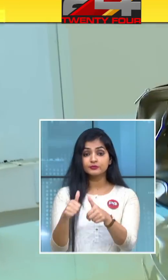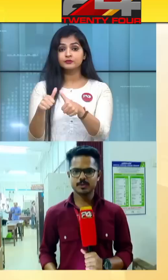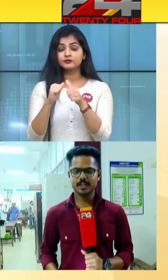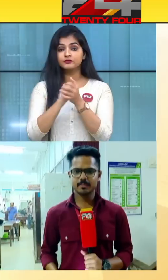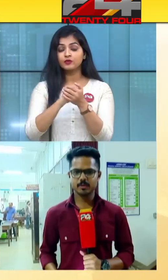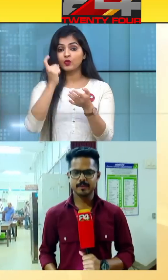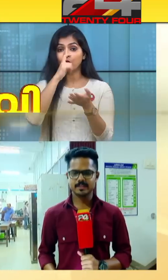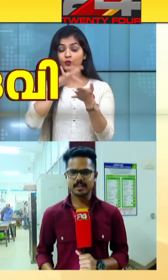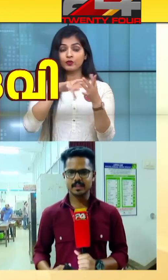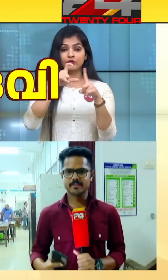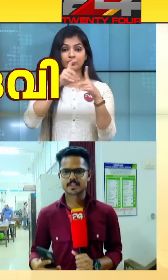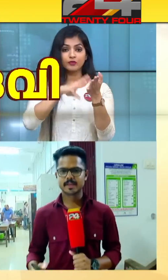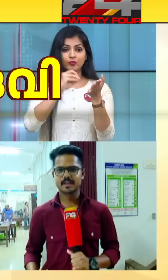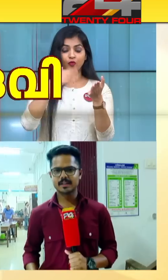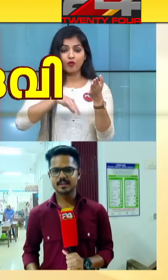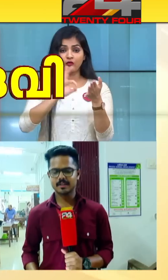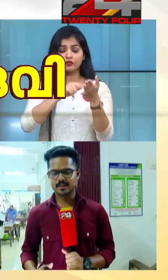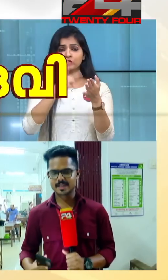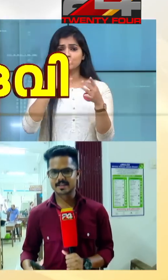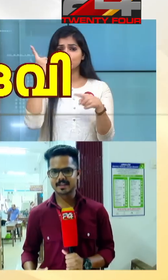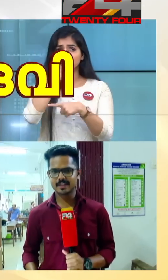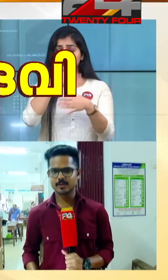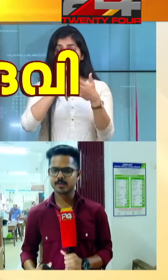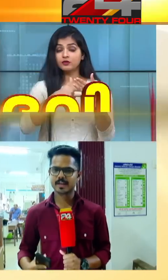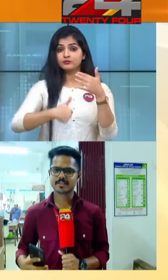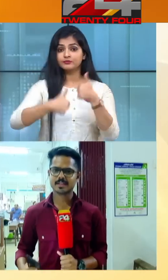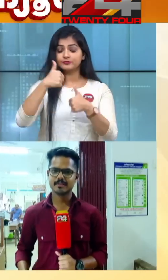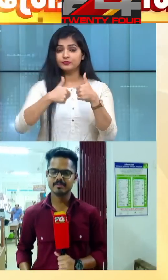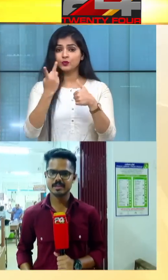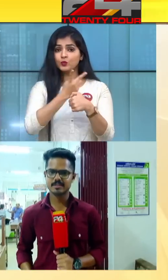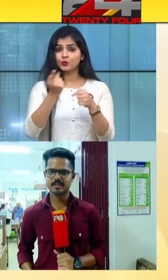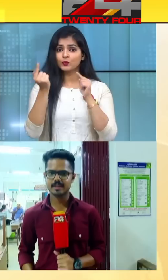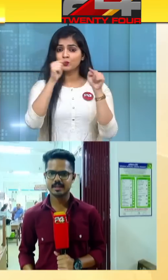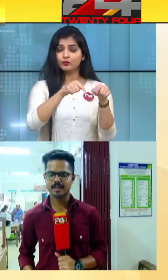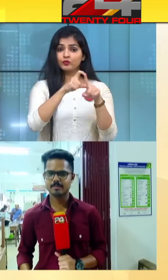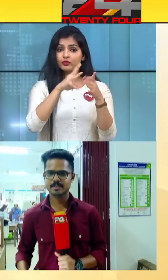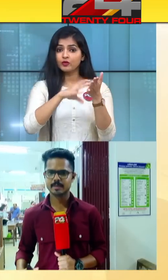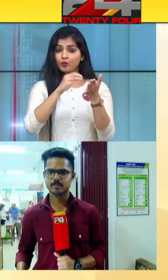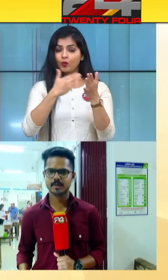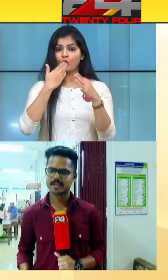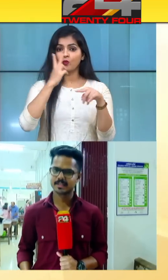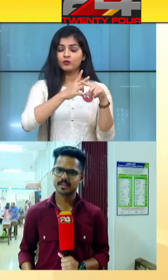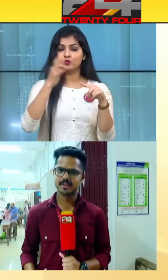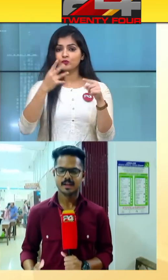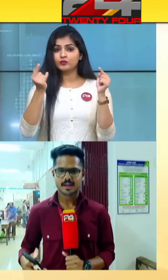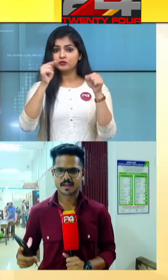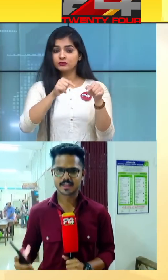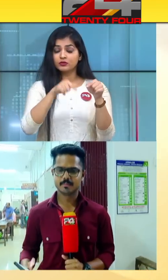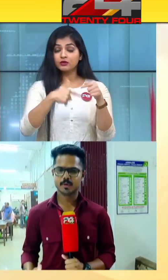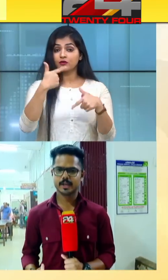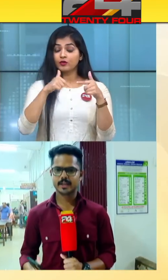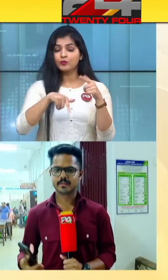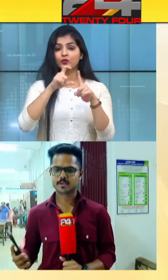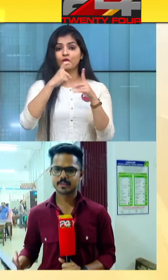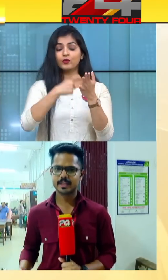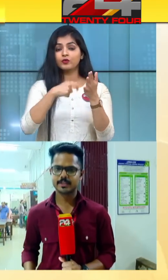സുഹൈൽ, കോഴിക്കോട് DMO ഓഫീസിൽ 2 ദിവസമായി നടന്ന കസേര കളിയിൽ ഒടുവിൽ ആശാദേവി വിജയിച്ചിരിക്കുകയാണ്. അല്പസമയം മുമ്പ് ആശാദേവി